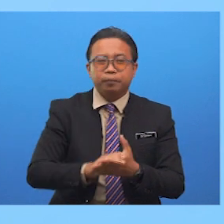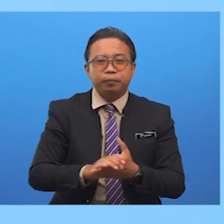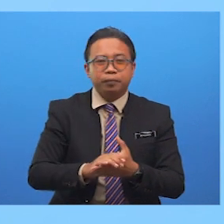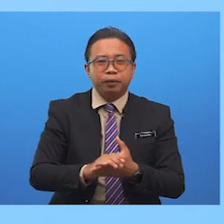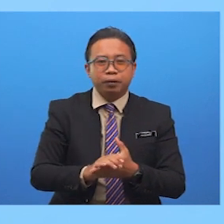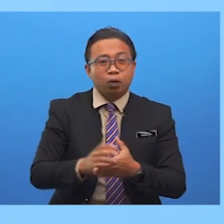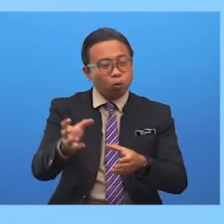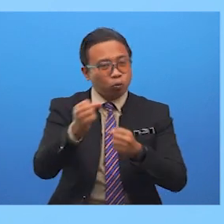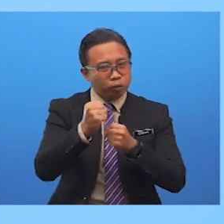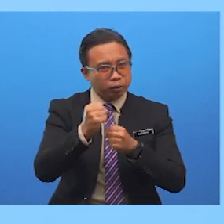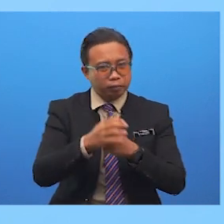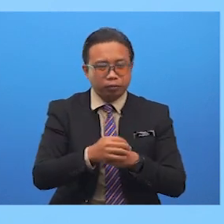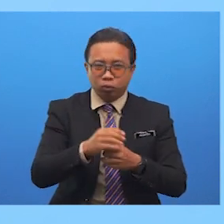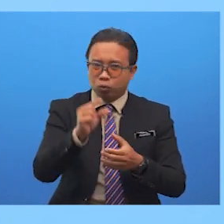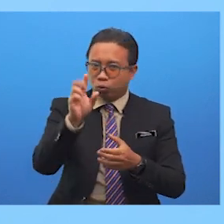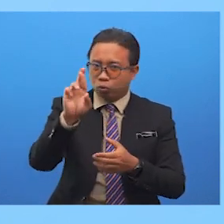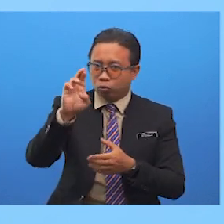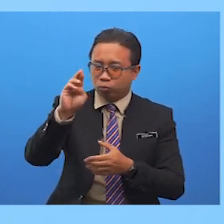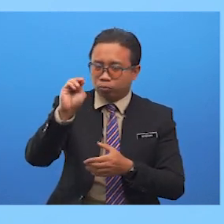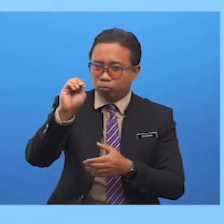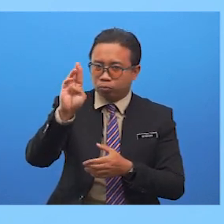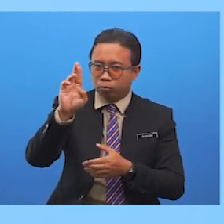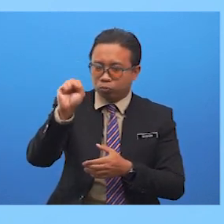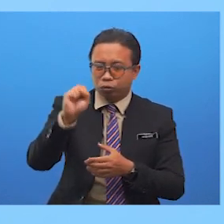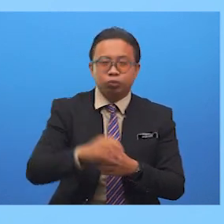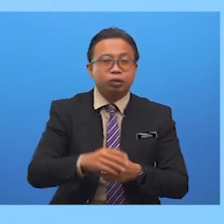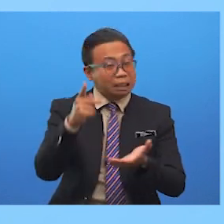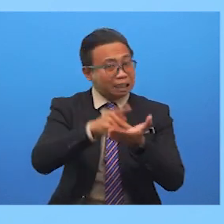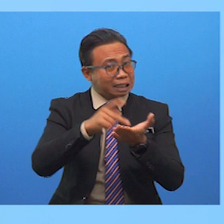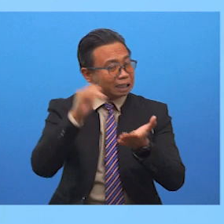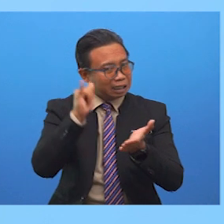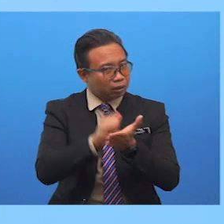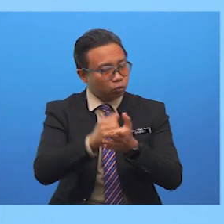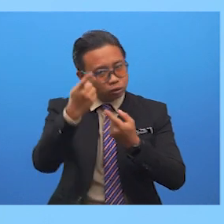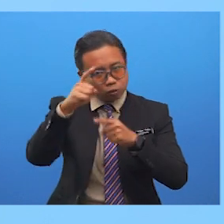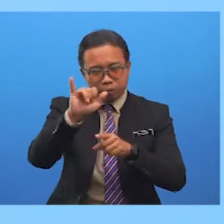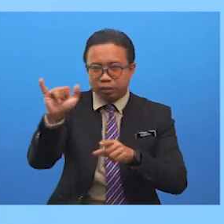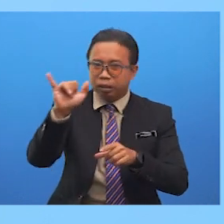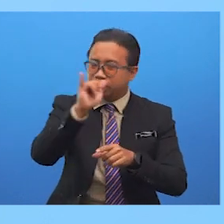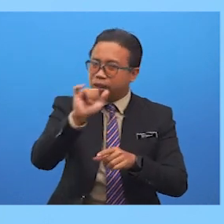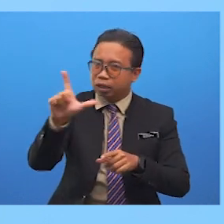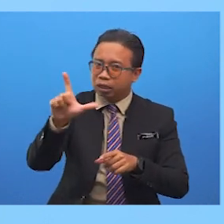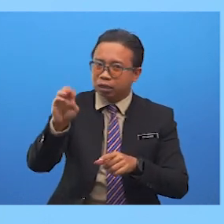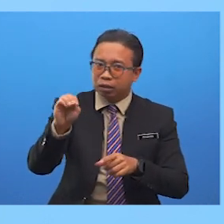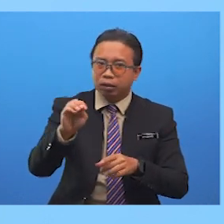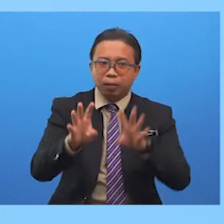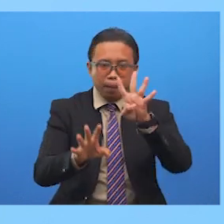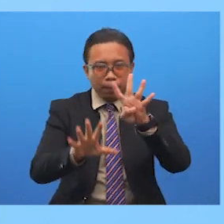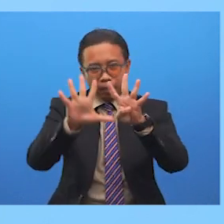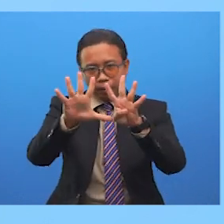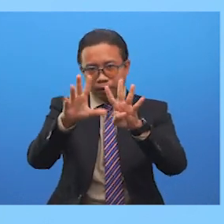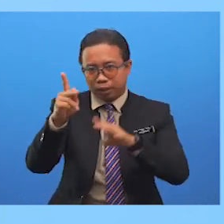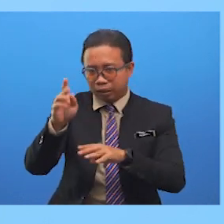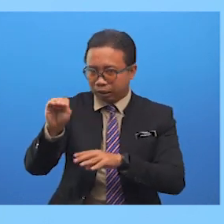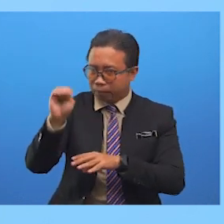akan digunakan berdasarkan pengiraan tersebut jawabannya adalah 45